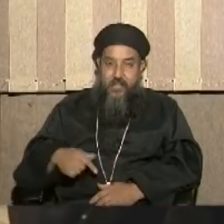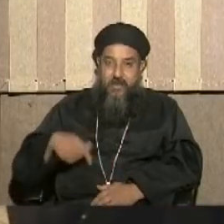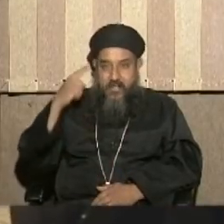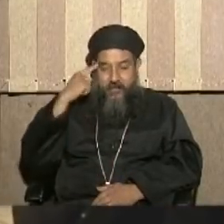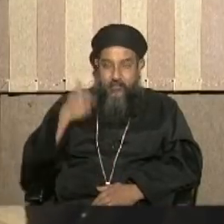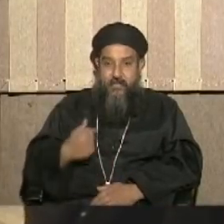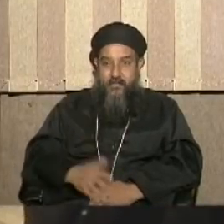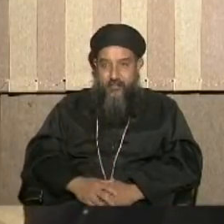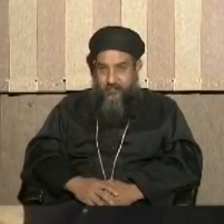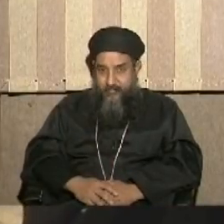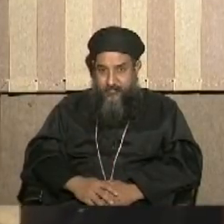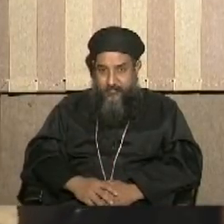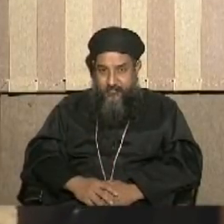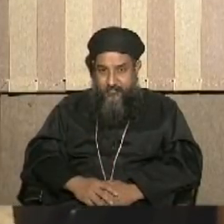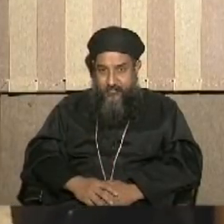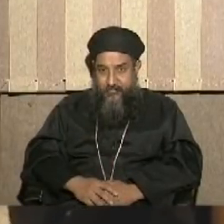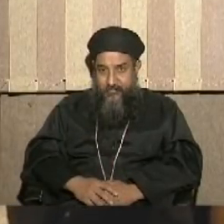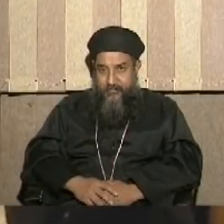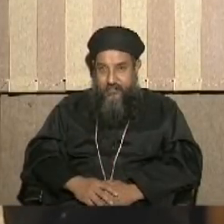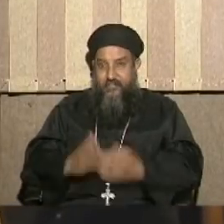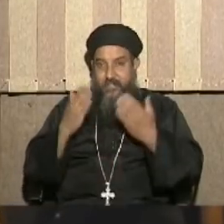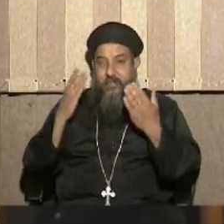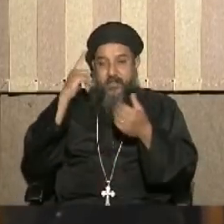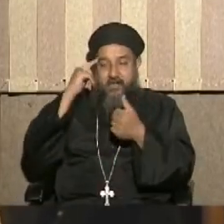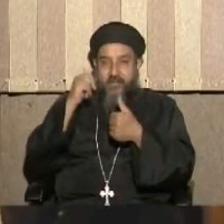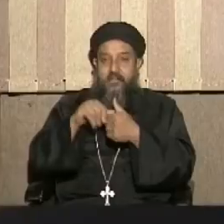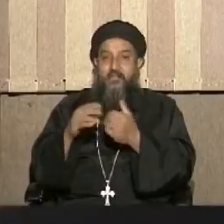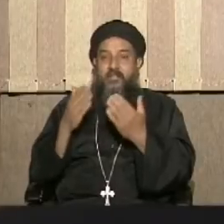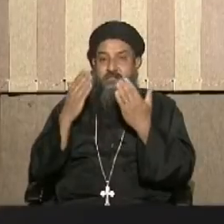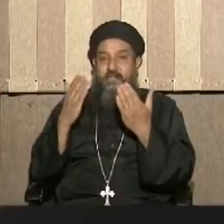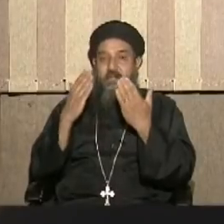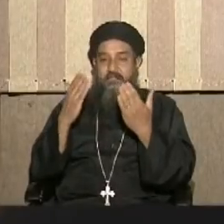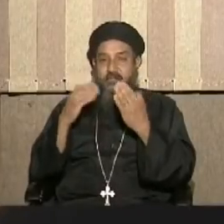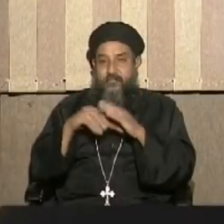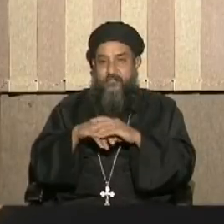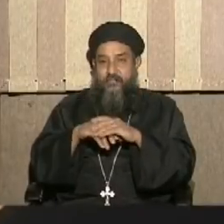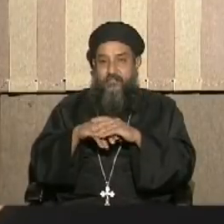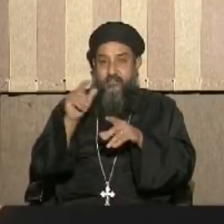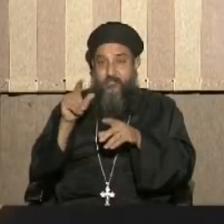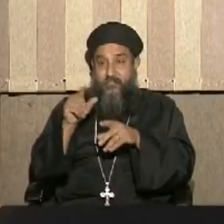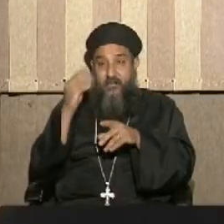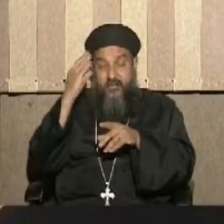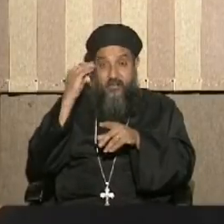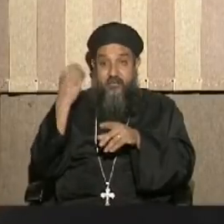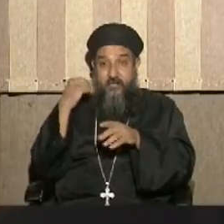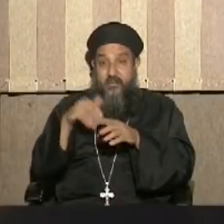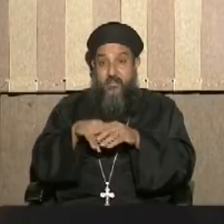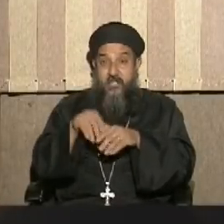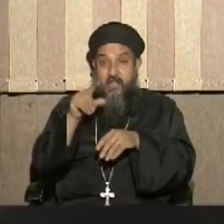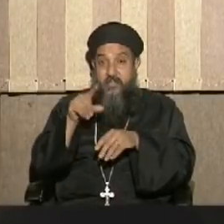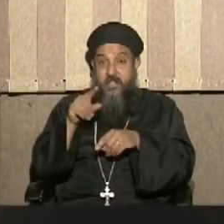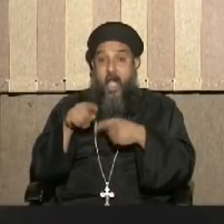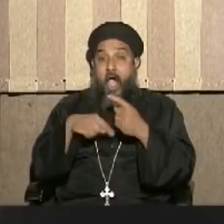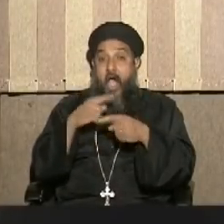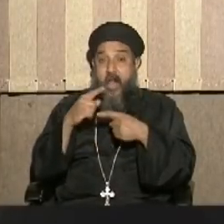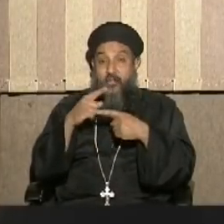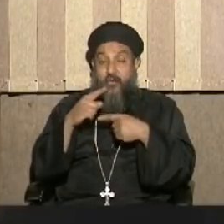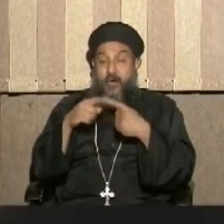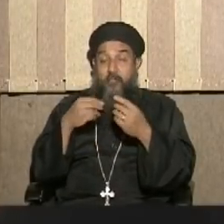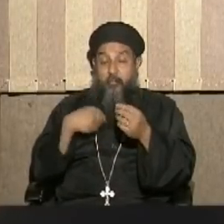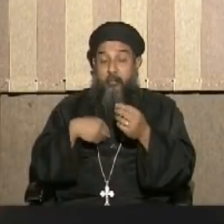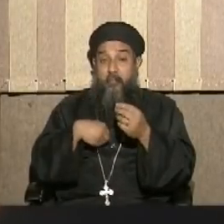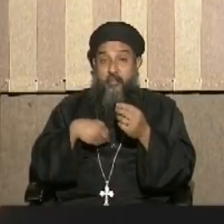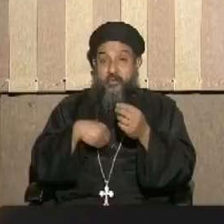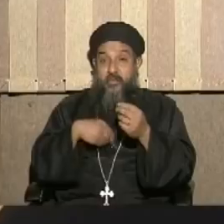إحنا عرفنا ودايما بنذكره في صلواتنا. يا أمي إنتي نسيتي؟ فاكرة لما كنت دايما بتقولي